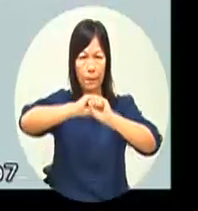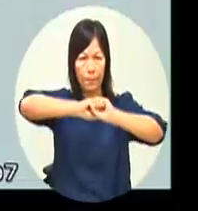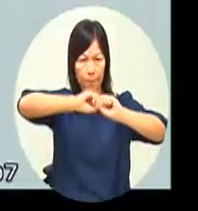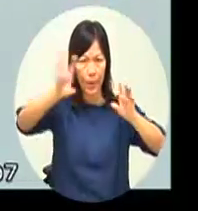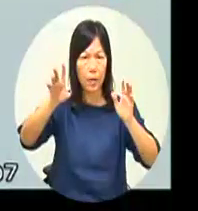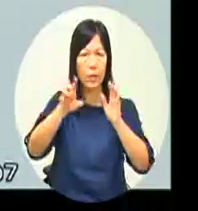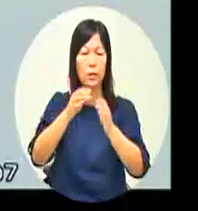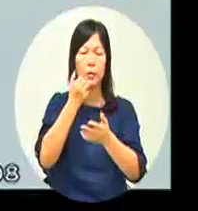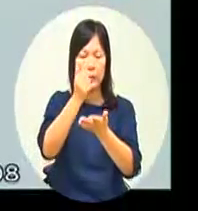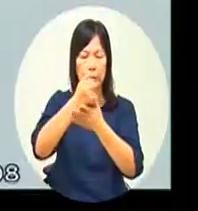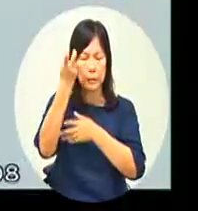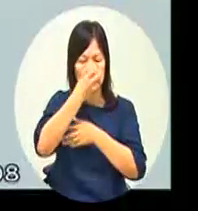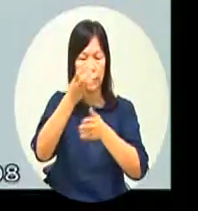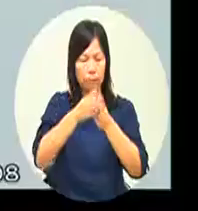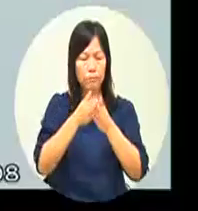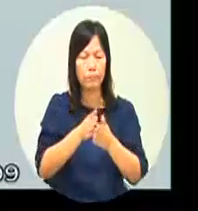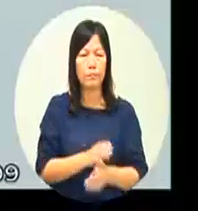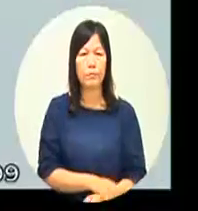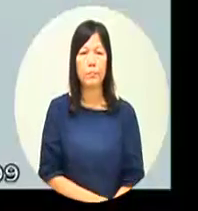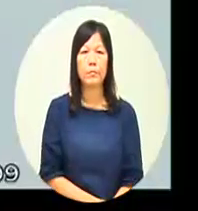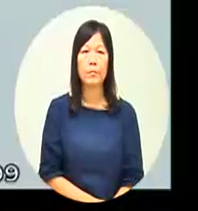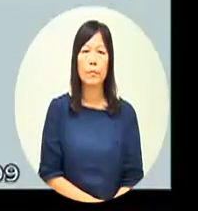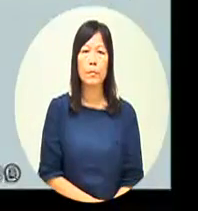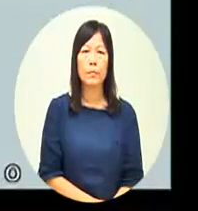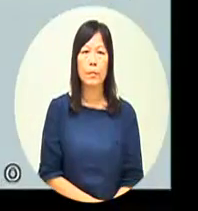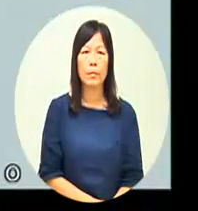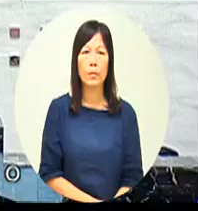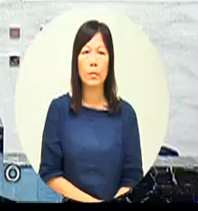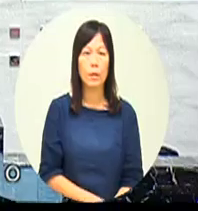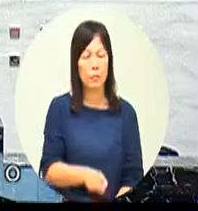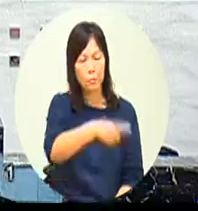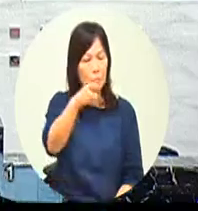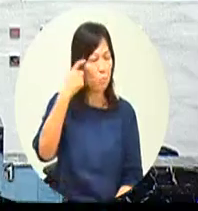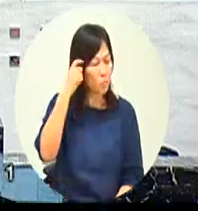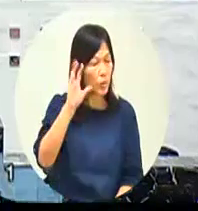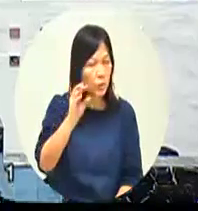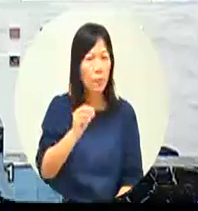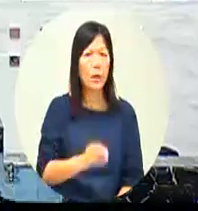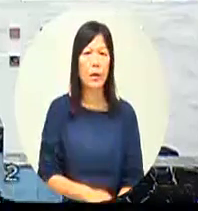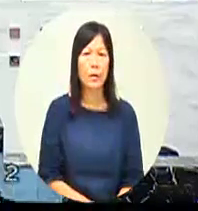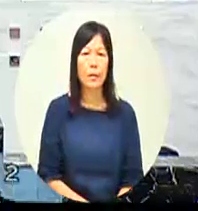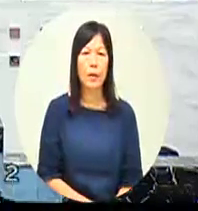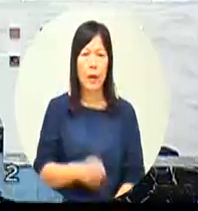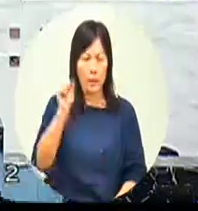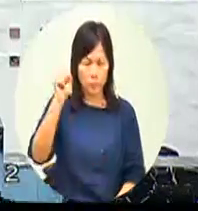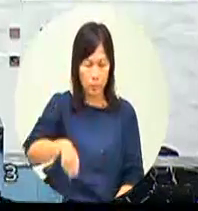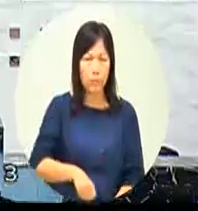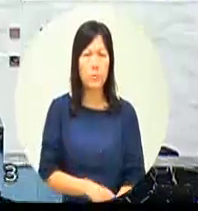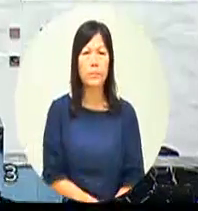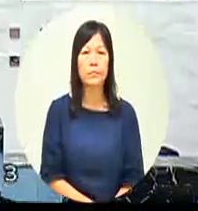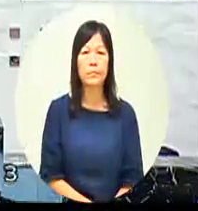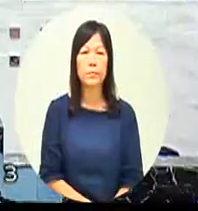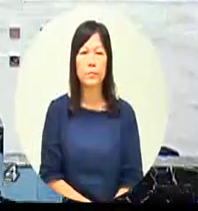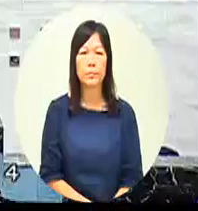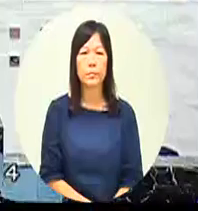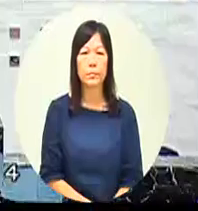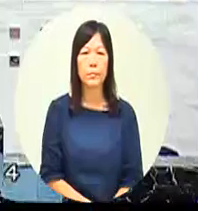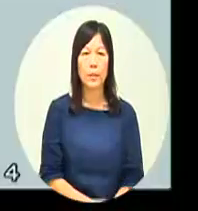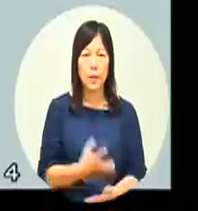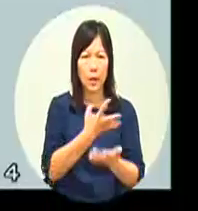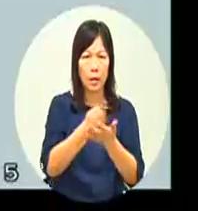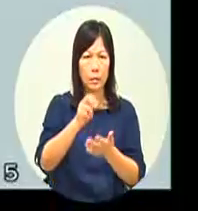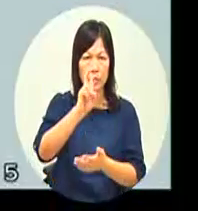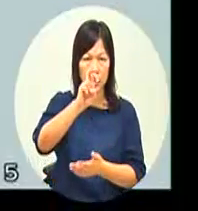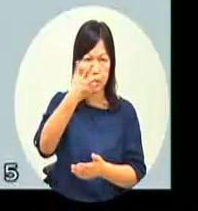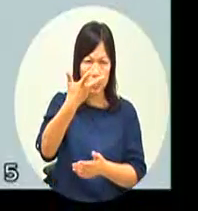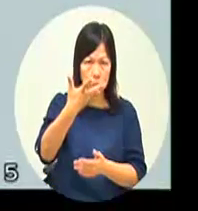10535218700令发布，请查照，请讨论。 各位同仁们意见，准予备查。 案号二